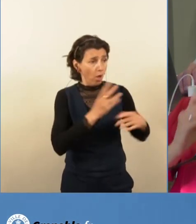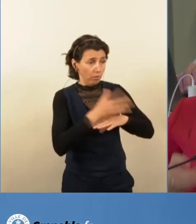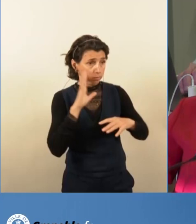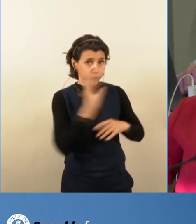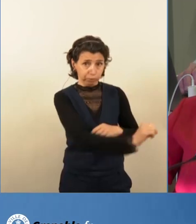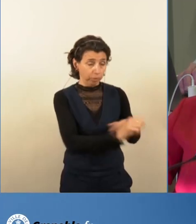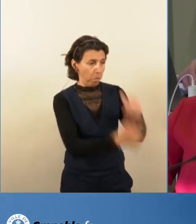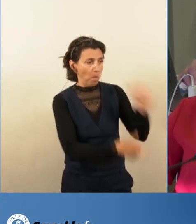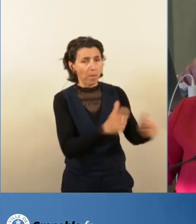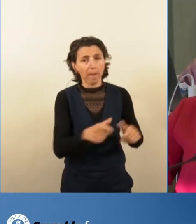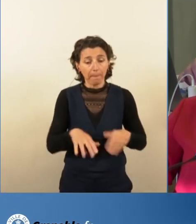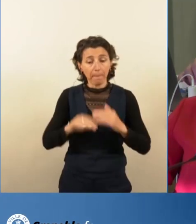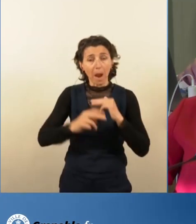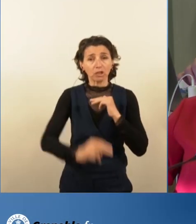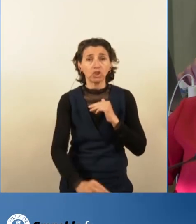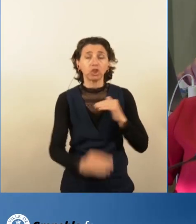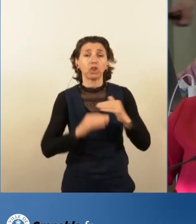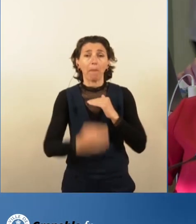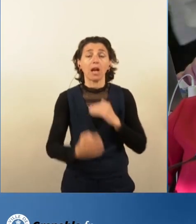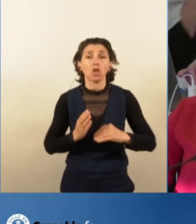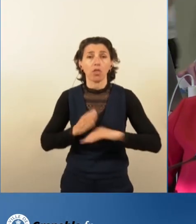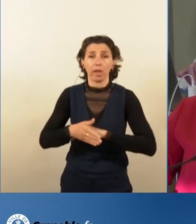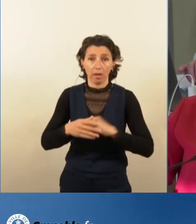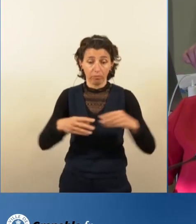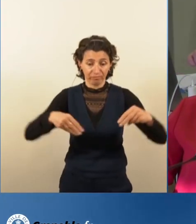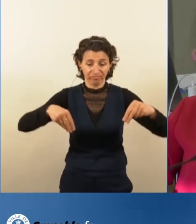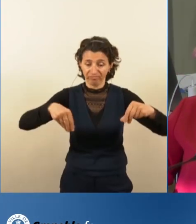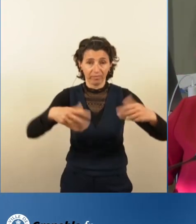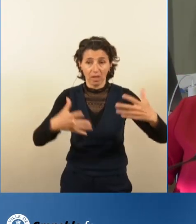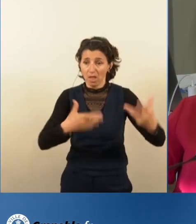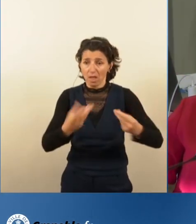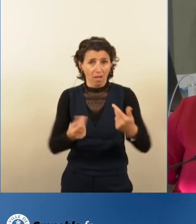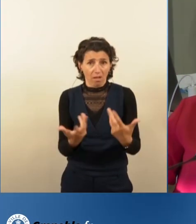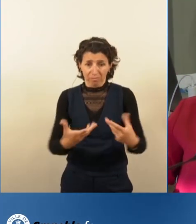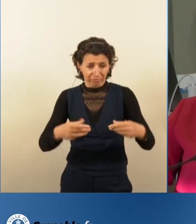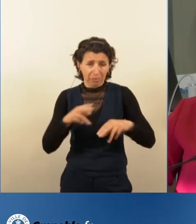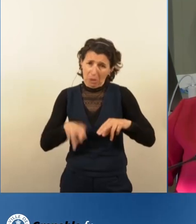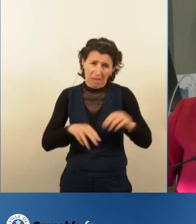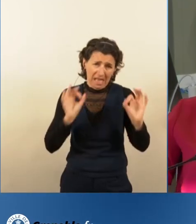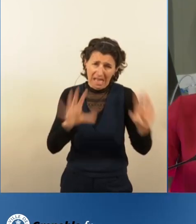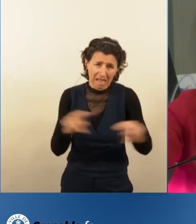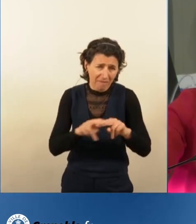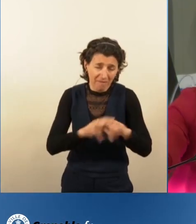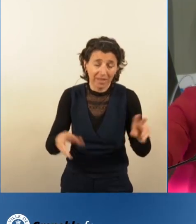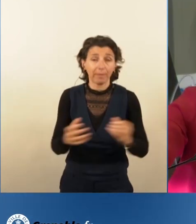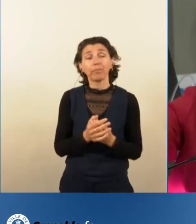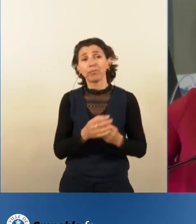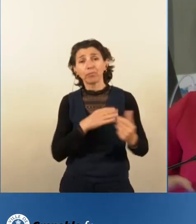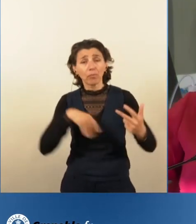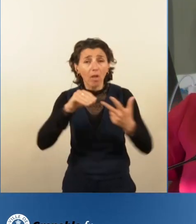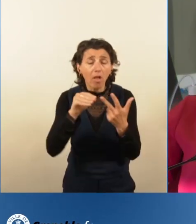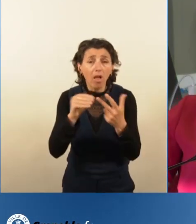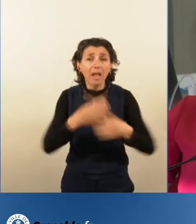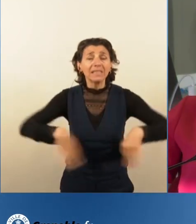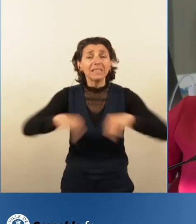qui ont encore un espèce de sel qui date de quelques années déjà et qui est qui sont vraiment très très mal entretenu ou encore de la salle du